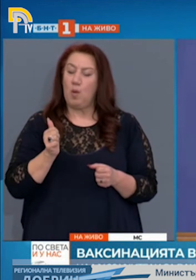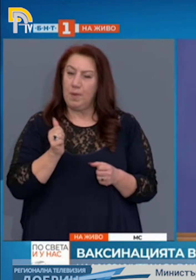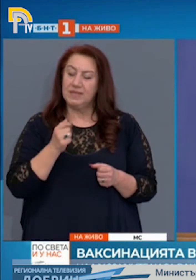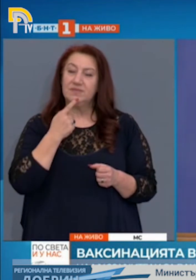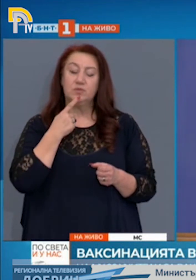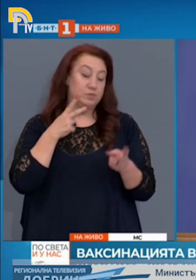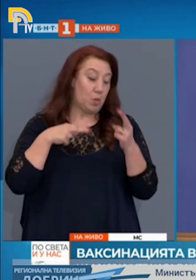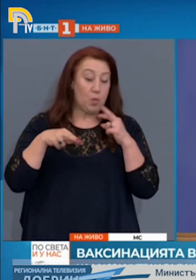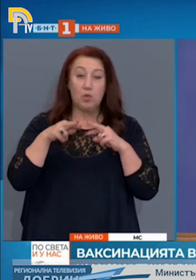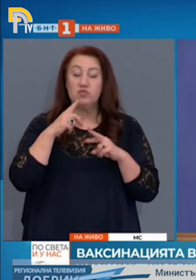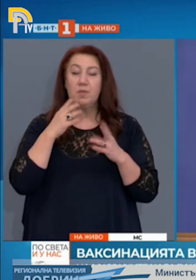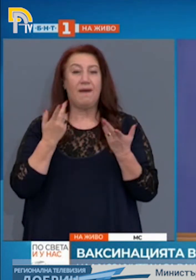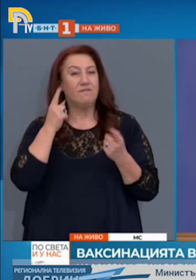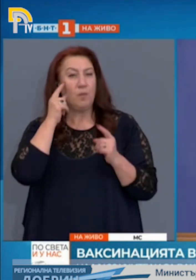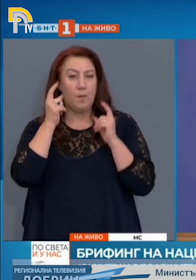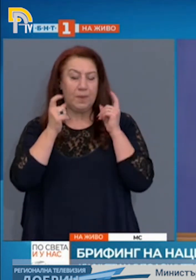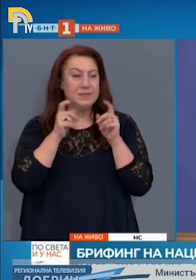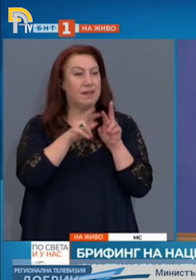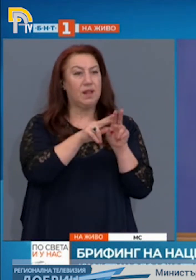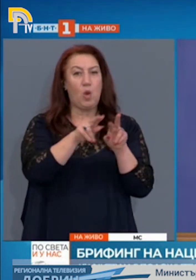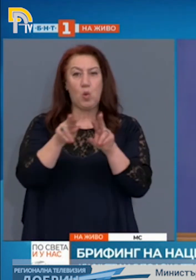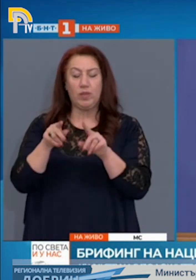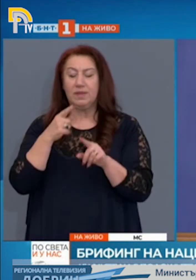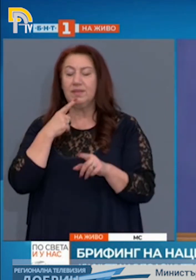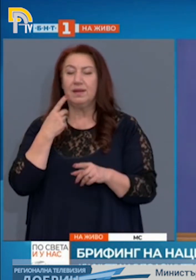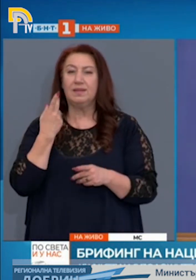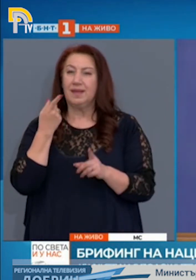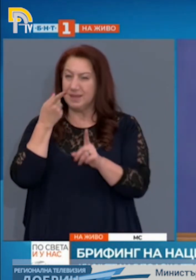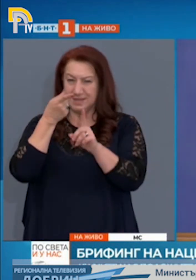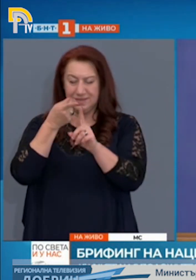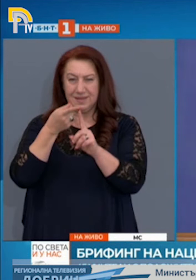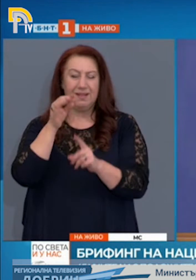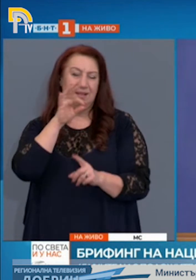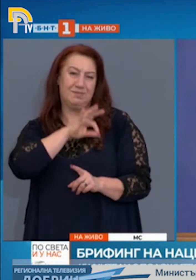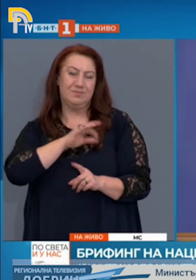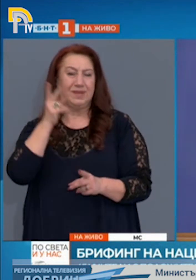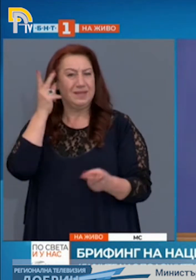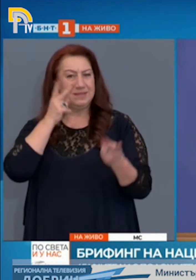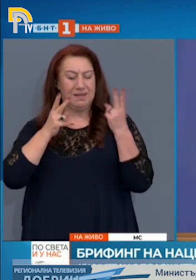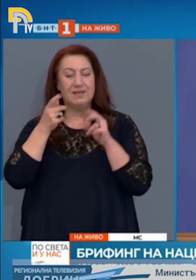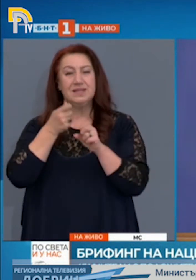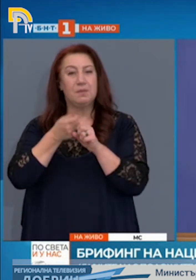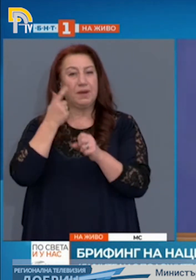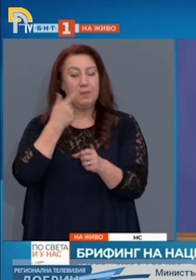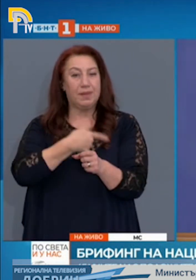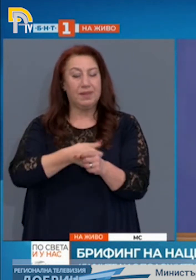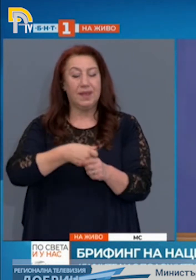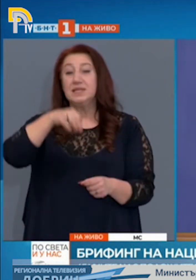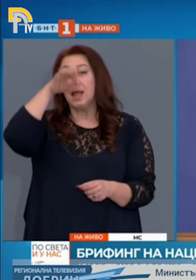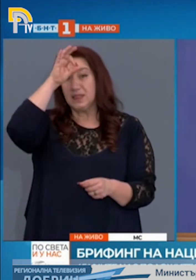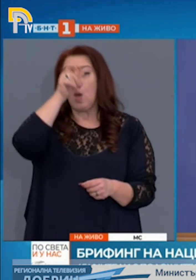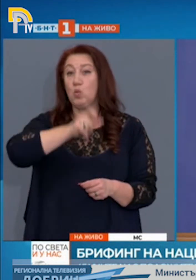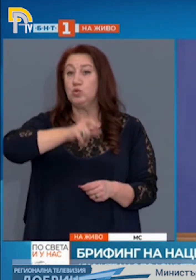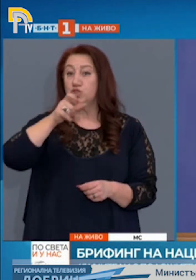нагласата на родителите с оглед постигане на съгласия за тестване на учениците в училищата с